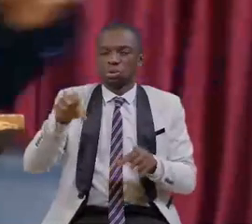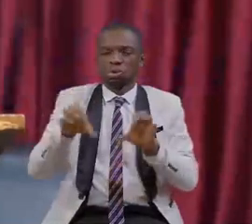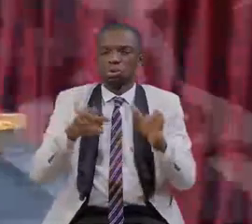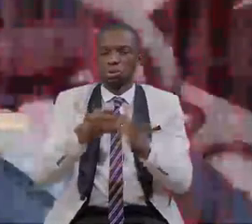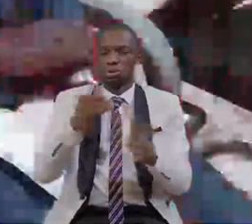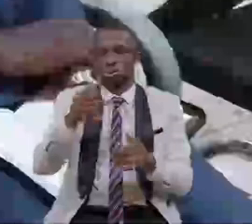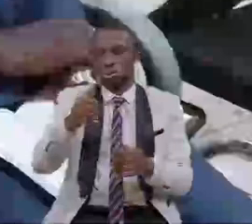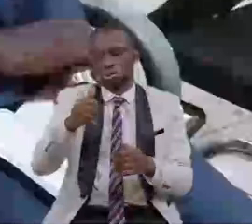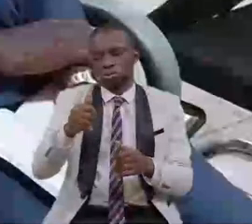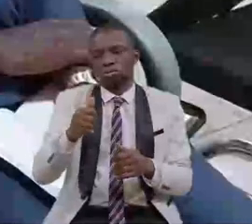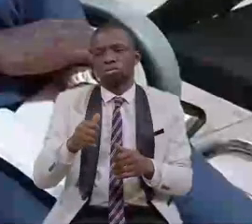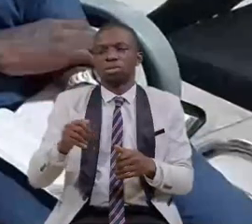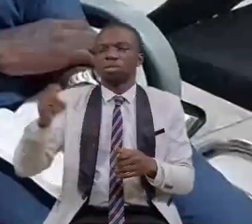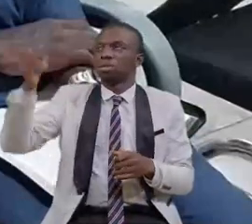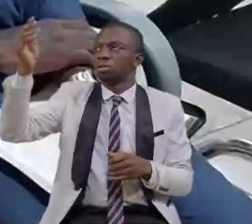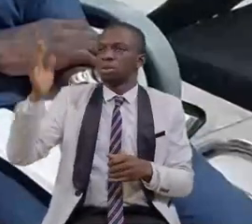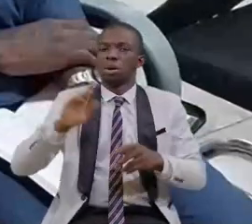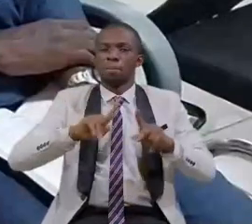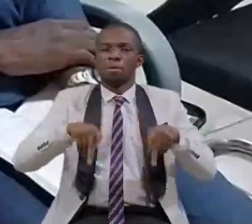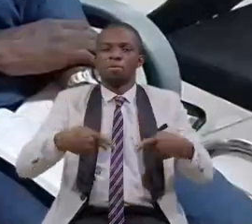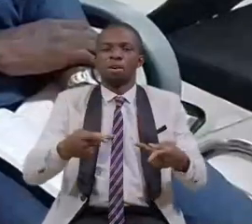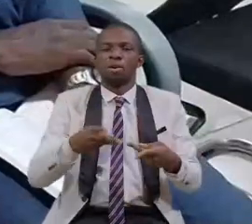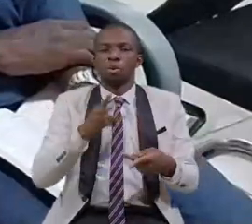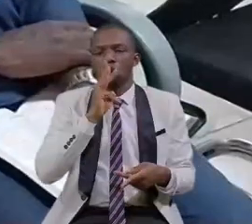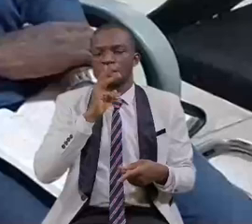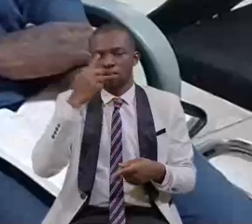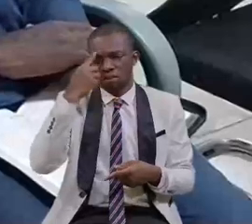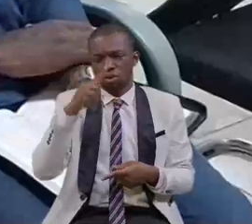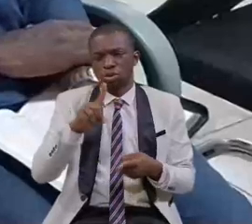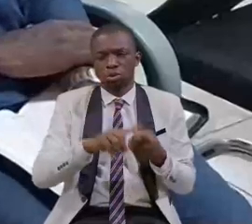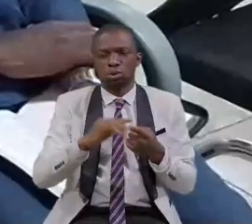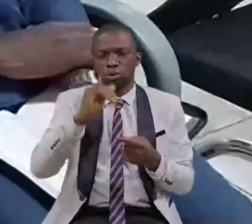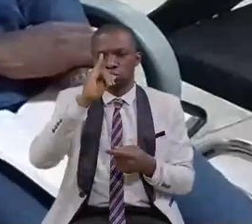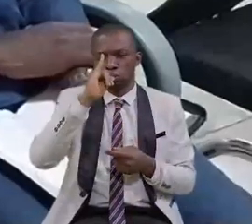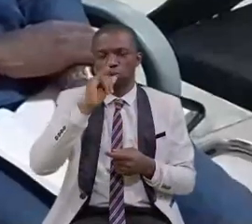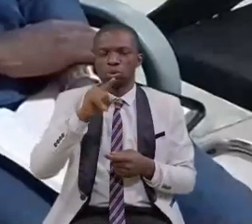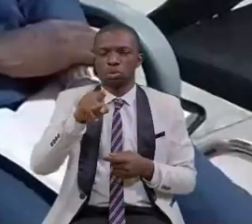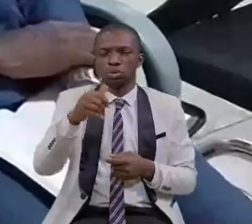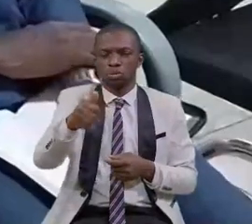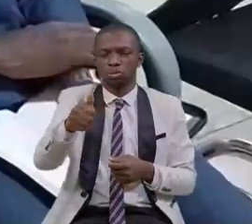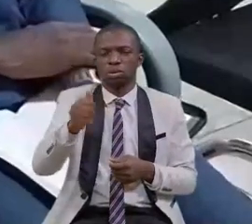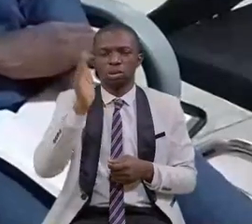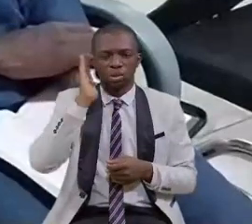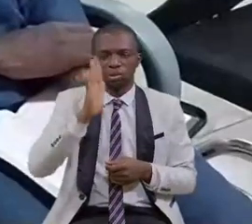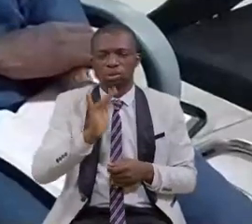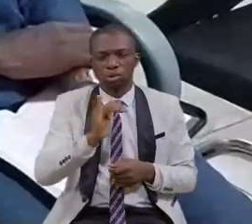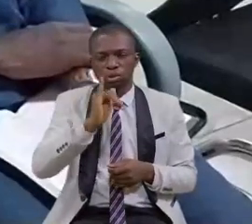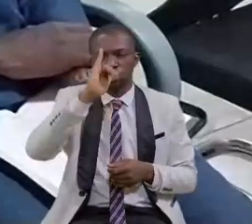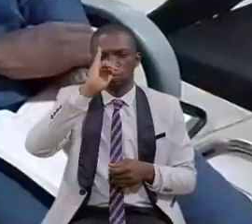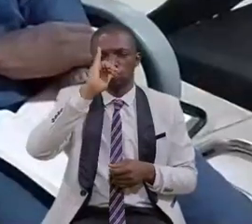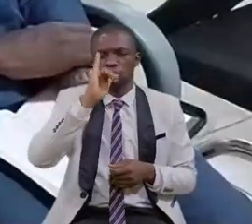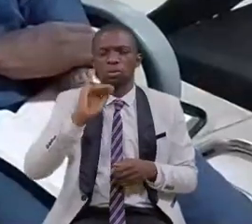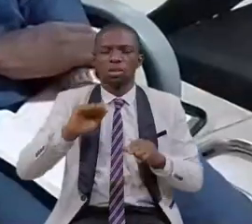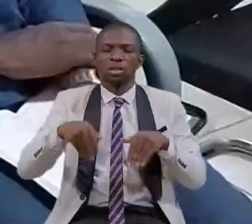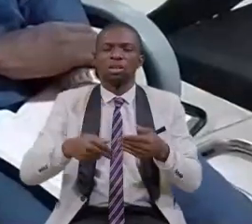boire. Vous devez boire. Donne aujourd'hui notre pain quotidien.